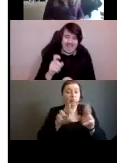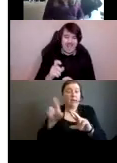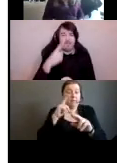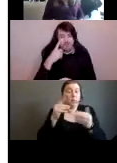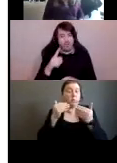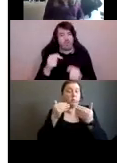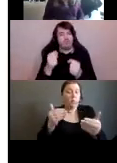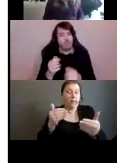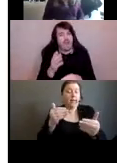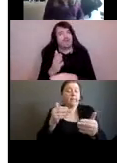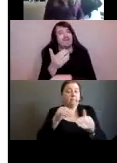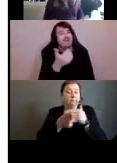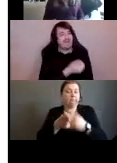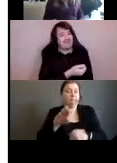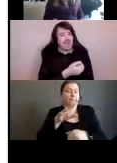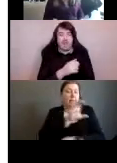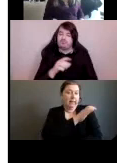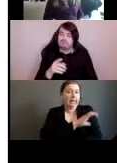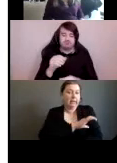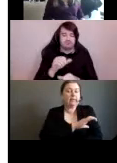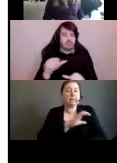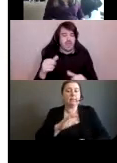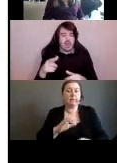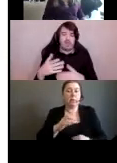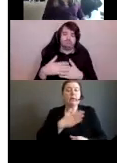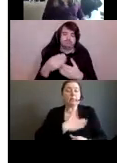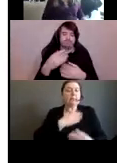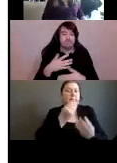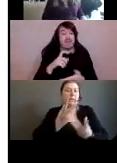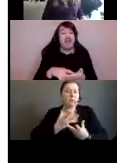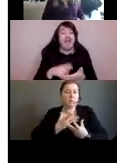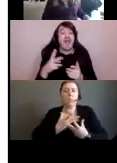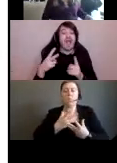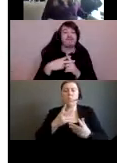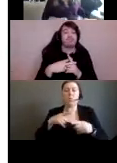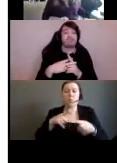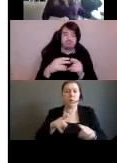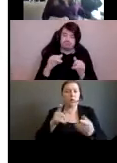en aviser au préalable, au moment de la prise de rendez-vous.